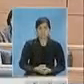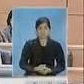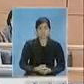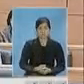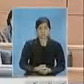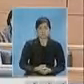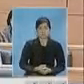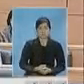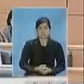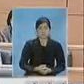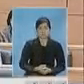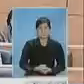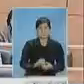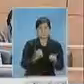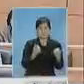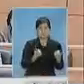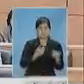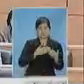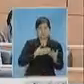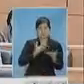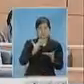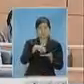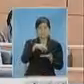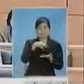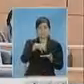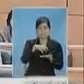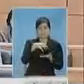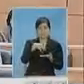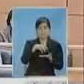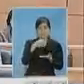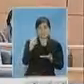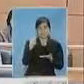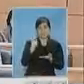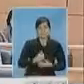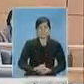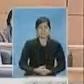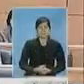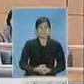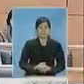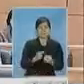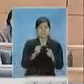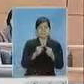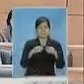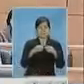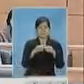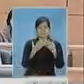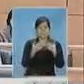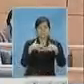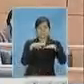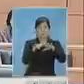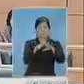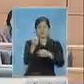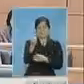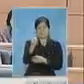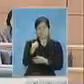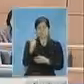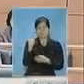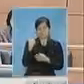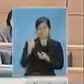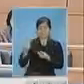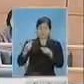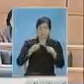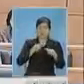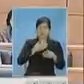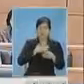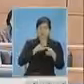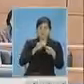นี้ได้พูดเต็มที่ฮะวิปเค้าโทรตามมาจากกระทรวงเบอกว่าให้เวลาไม่จำกัดก็